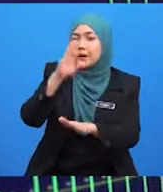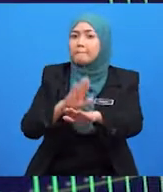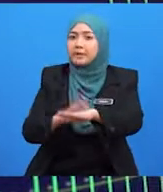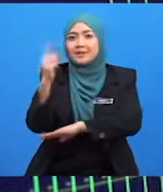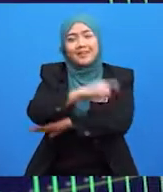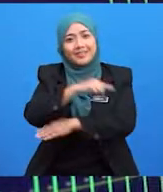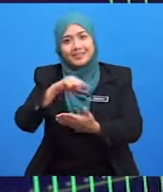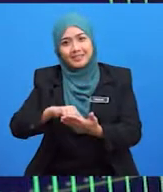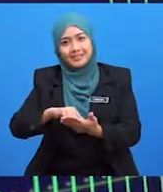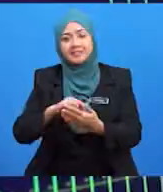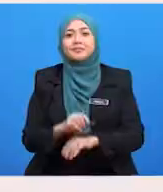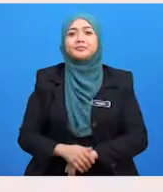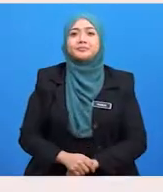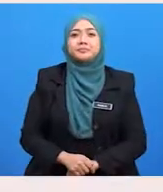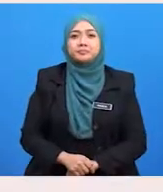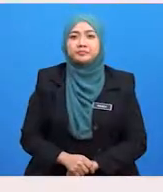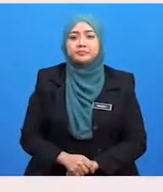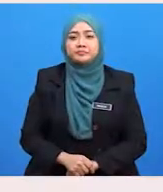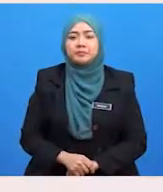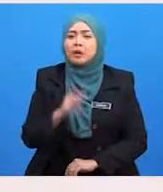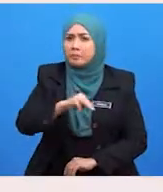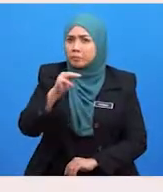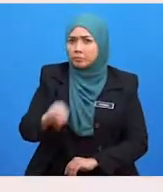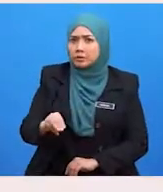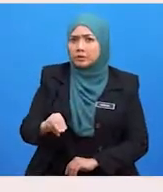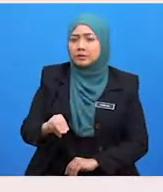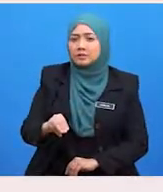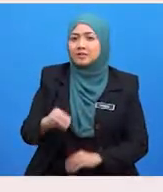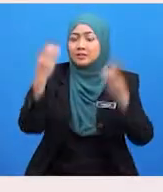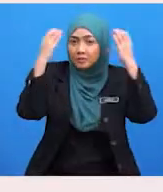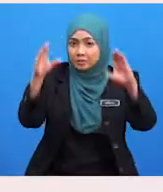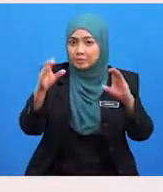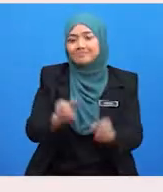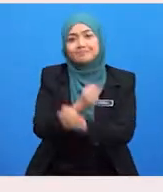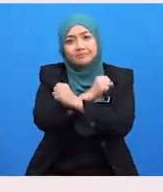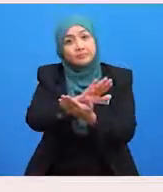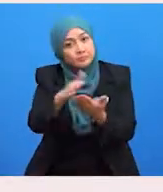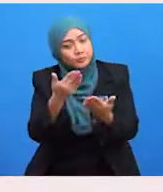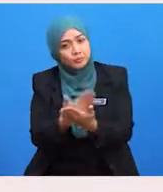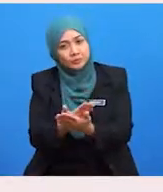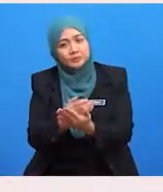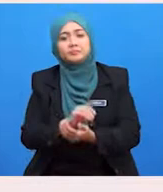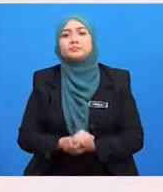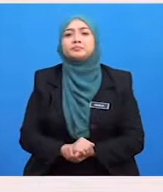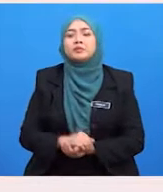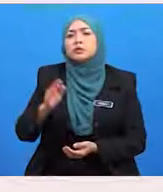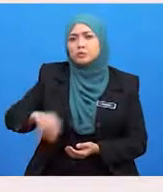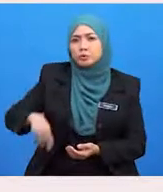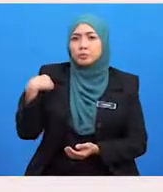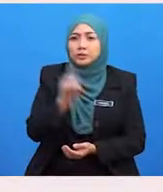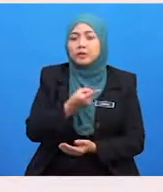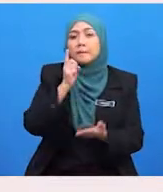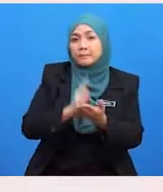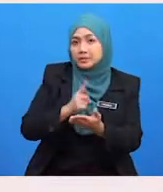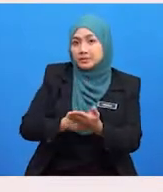pembelajaran pada hari ini. Murid-murid yang cikgu kasihi sekalian, sebelum cikgu membincangkan topik ini